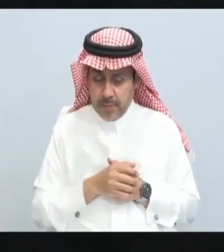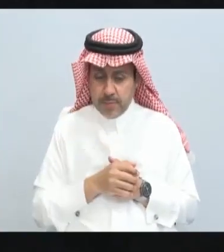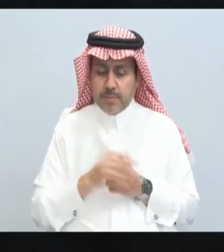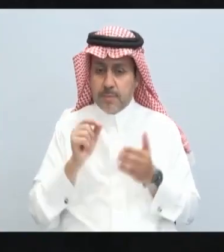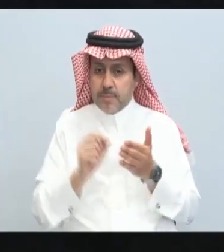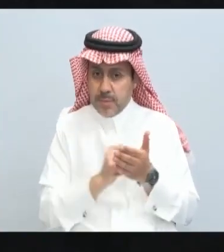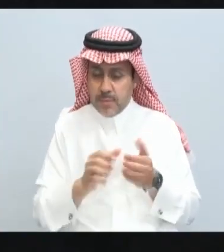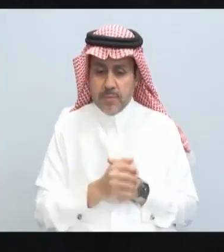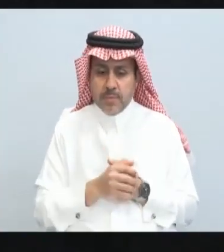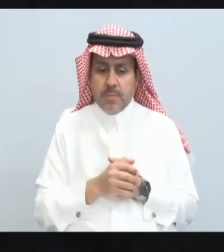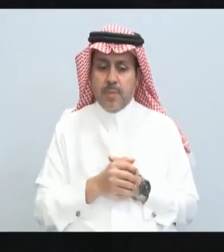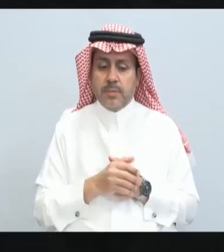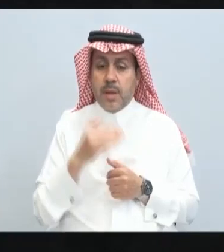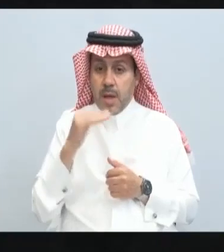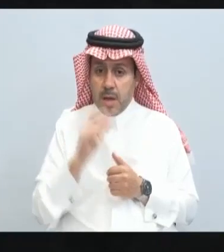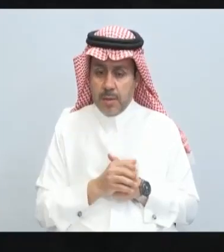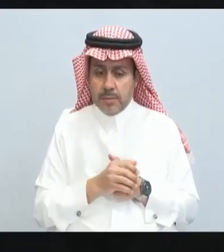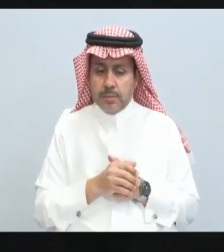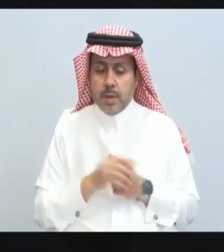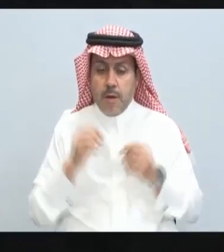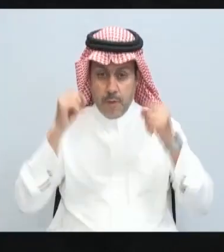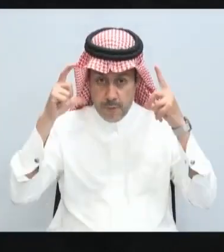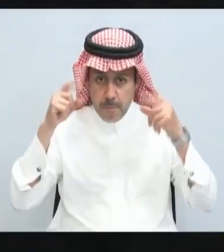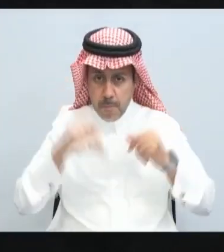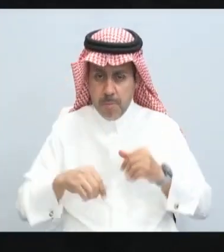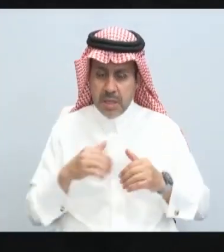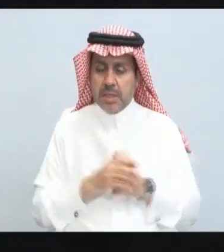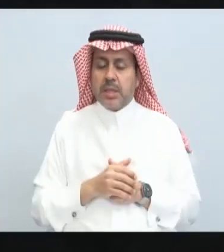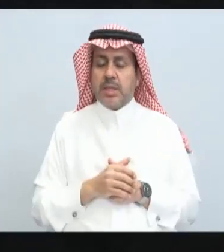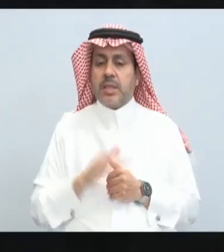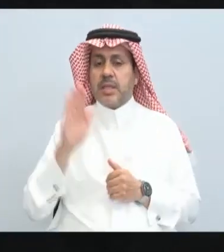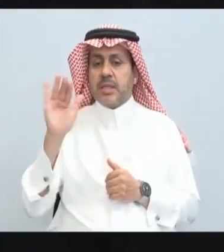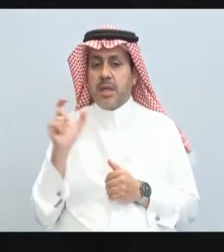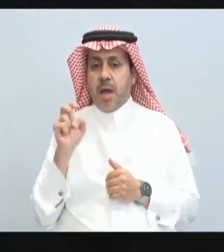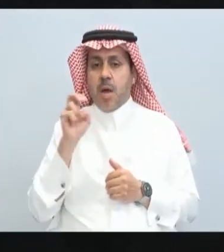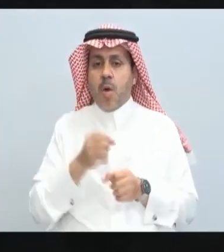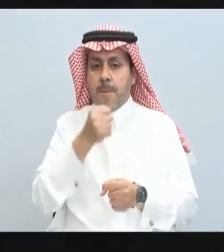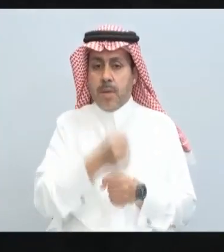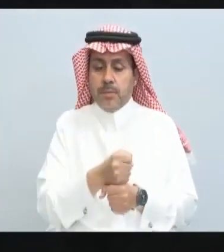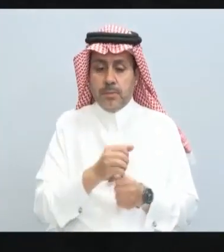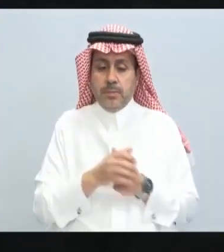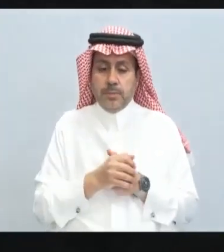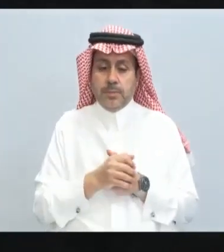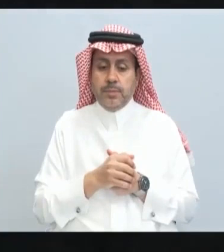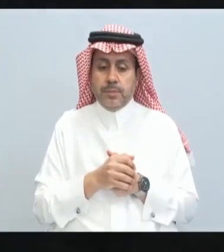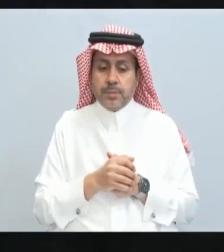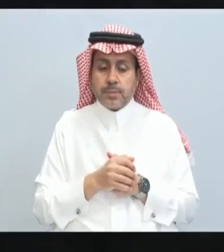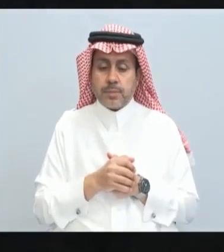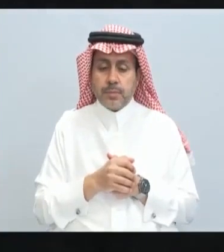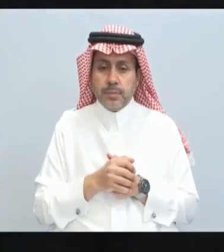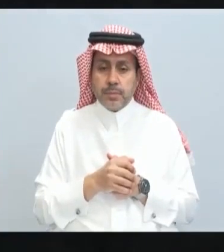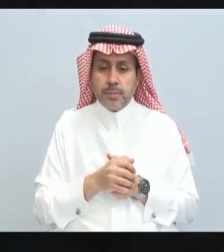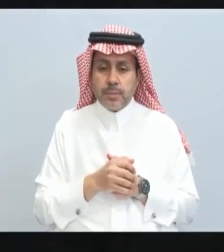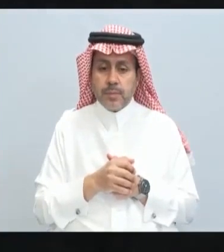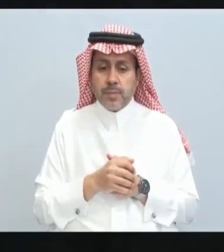في الكلام او تكون حاليه بمعنى تفهم من السياق والمقام هذا خلاصه الاستعاره انه هو تشبيه حذفه